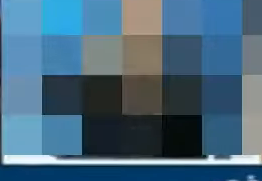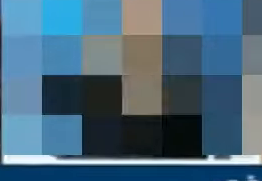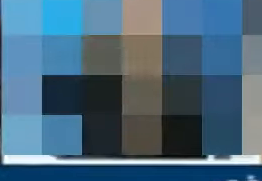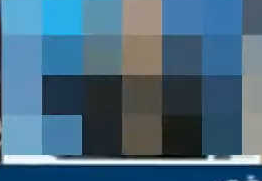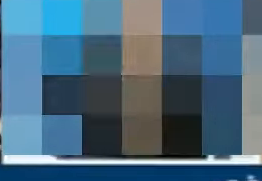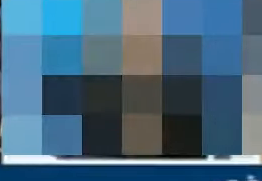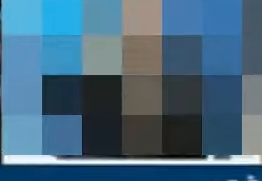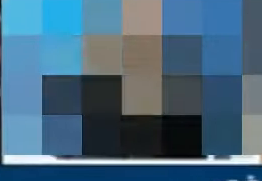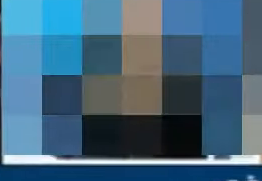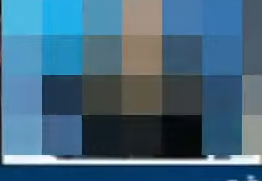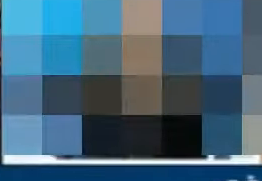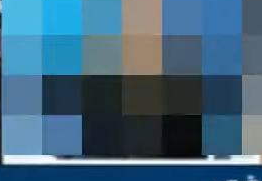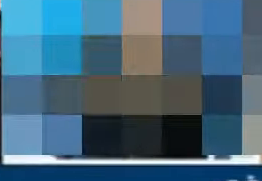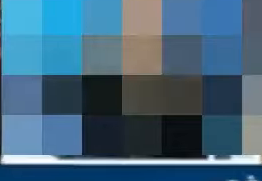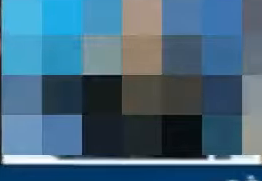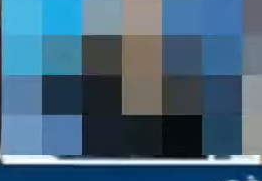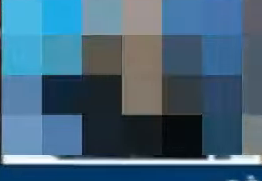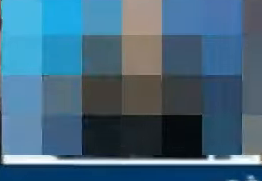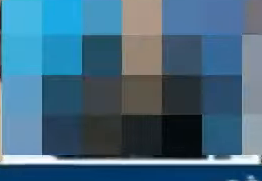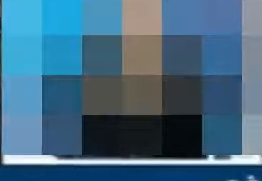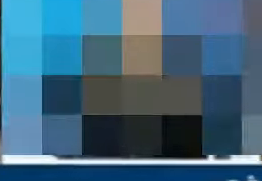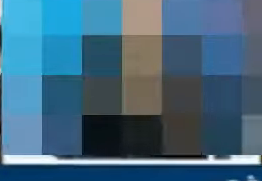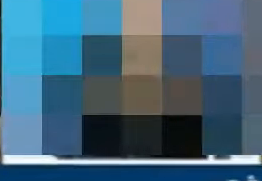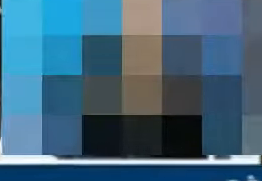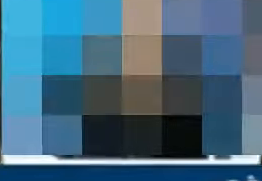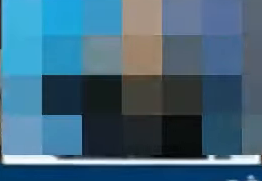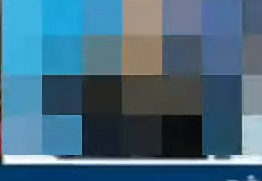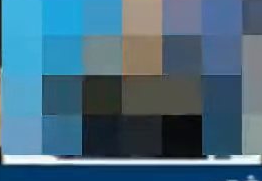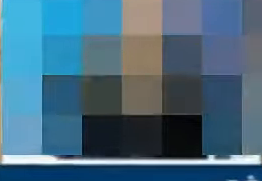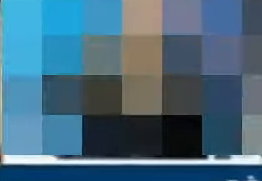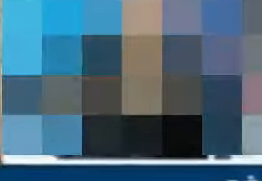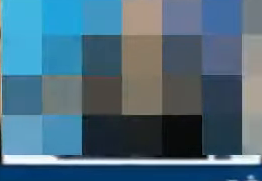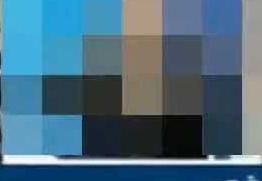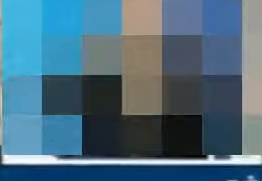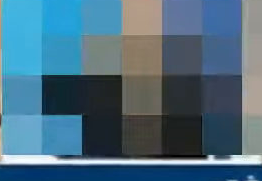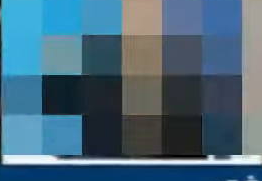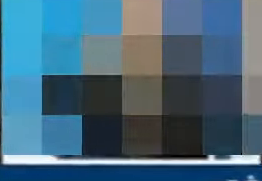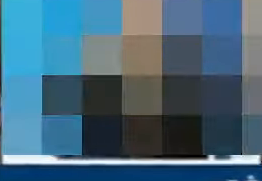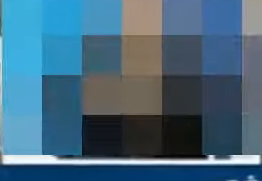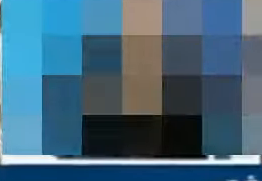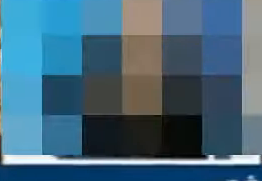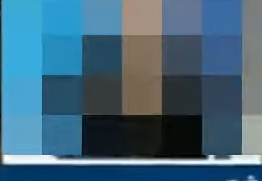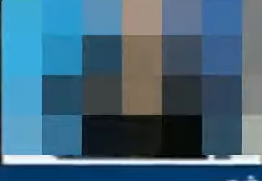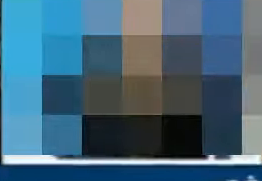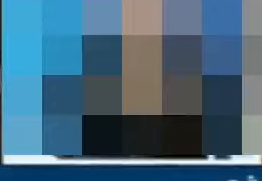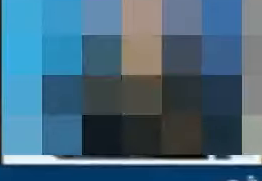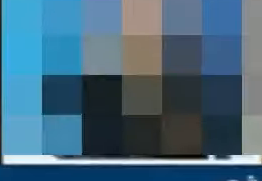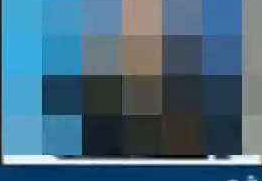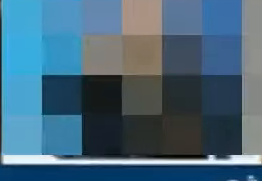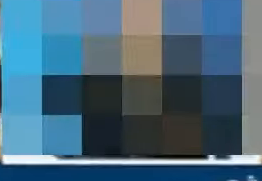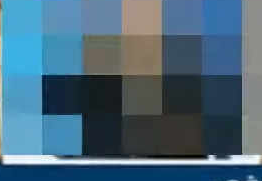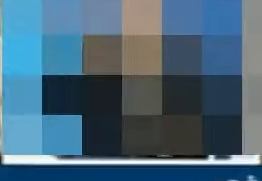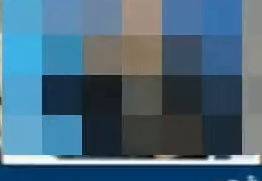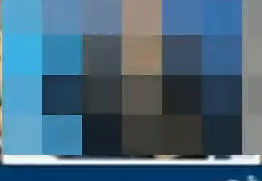حالات إعدام ميداني لبعض المرضى، وذلك خلال إجراء عمليات جراحية لهم بمجمع ناصر الطبي. كانت السلطات الفلسطينية